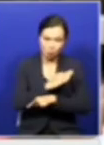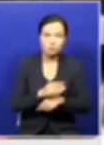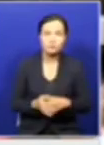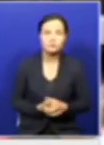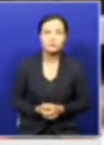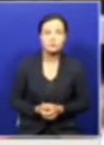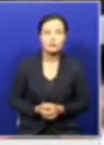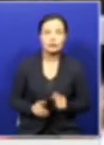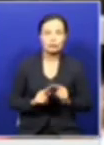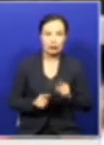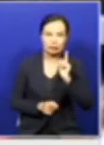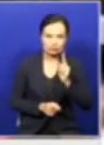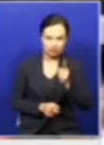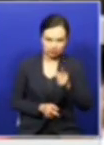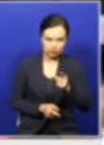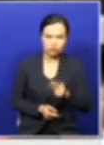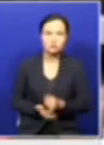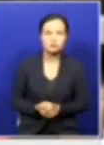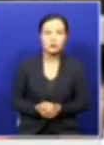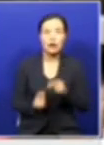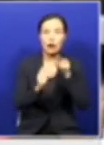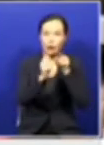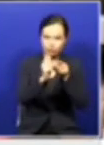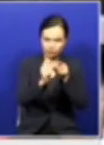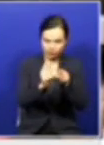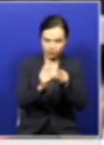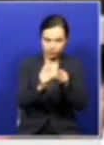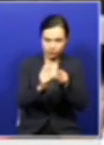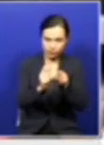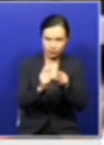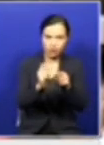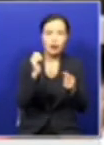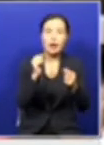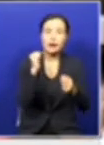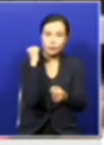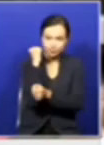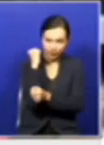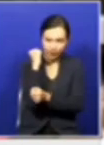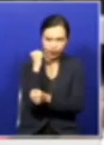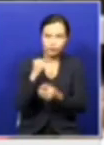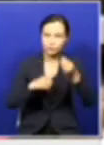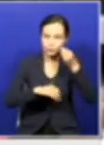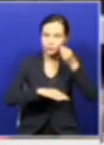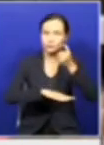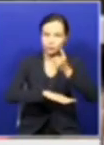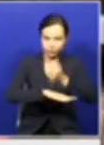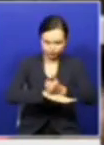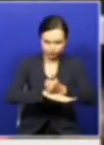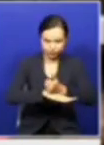แต่ข้อเท็จจริงคือว่าอำเภอกำนันผู้ใหญ่บ้าน